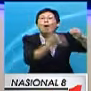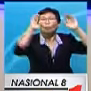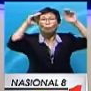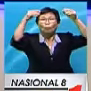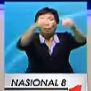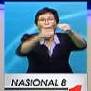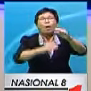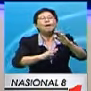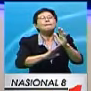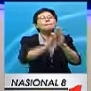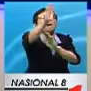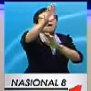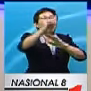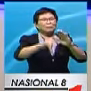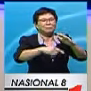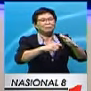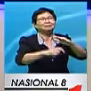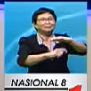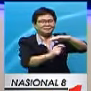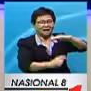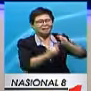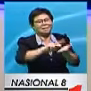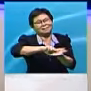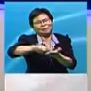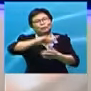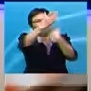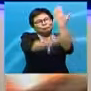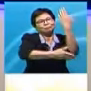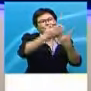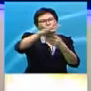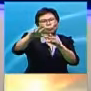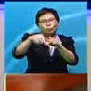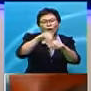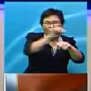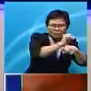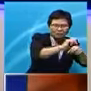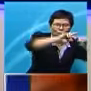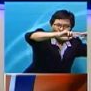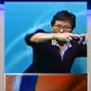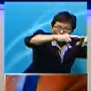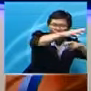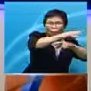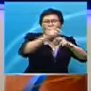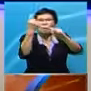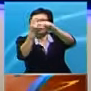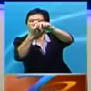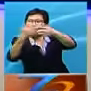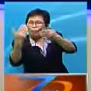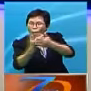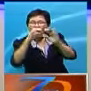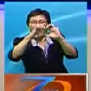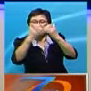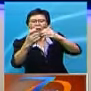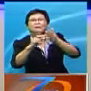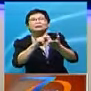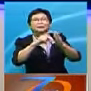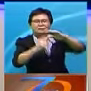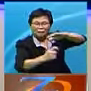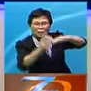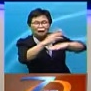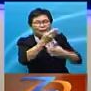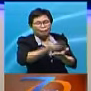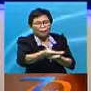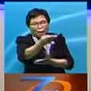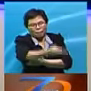pembangunan tabika kemas di seluruh negara. Peruntukan itu meliputi kerja-kerja membaik pulih, membina baharu kelas tabika serta